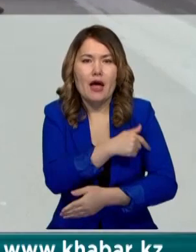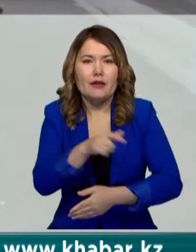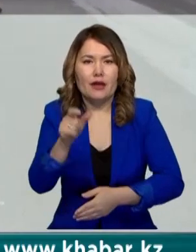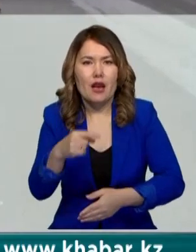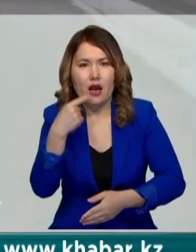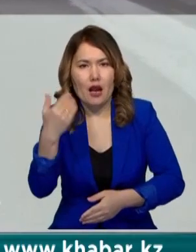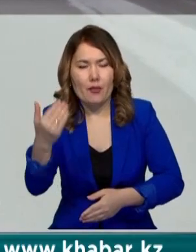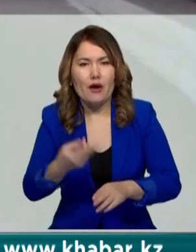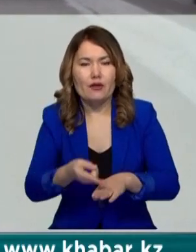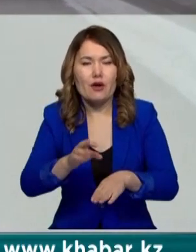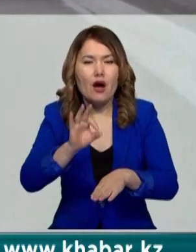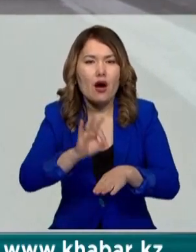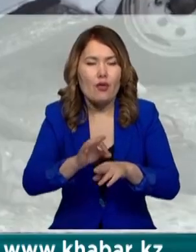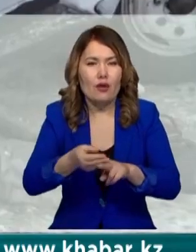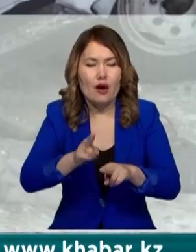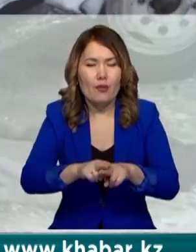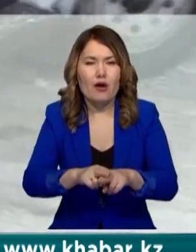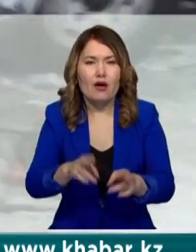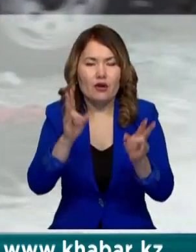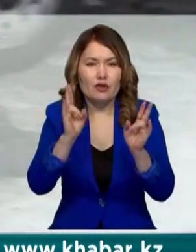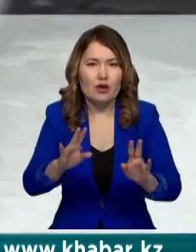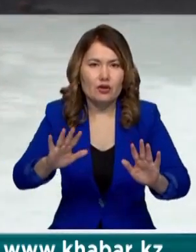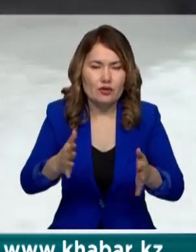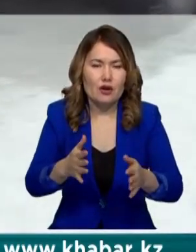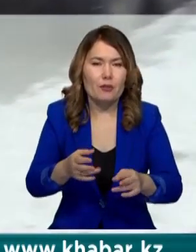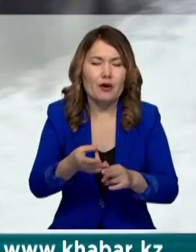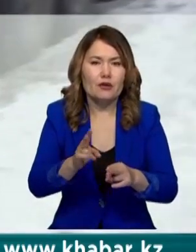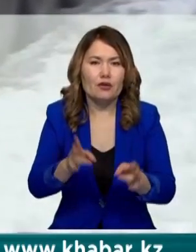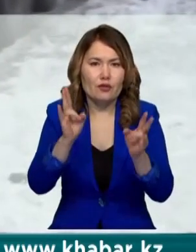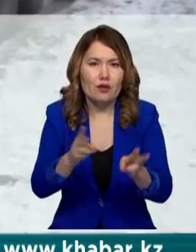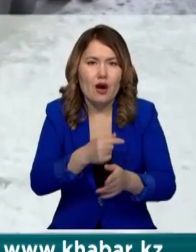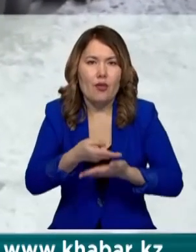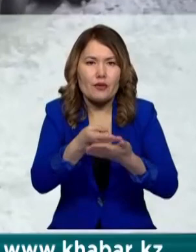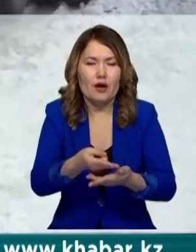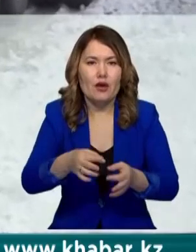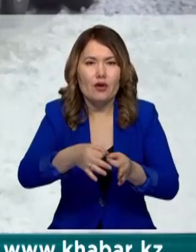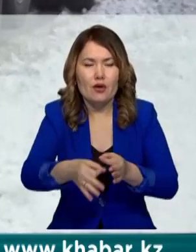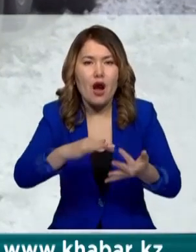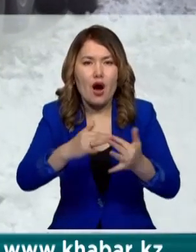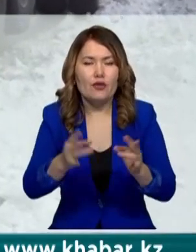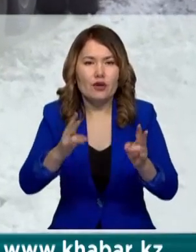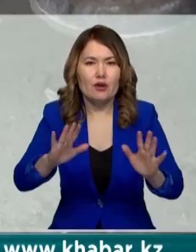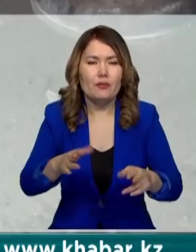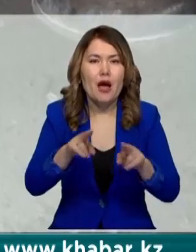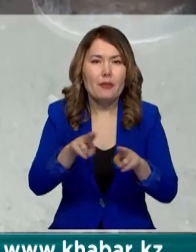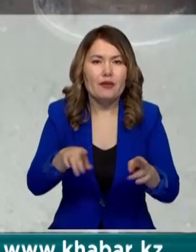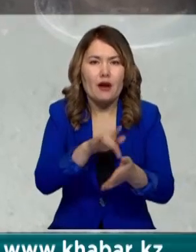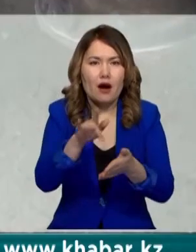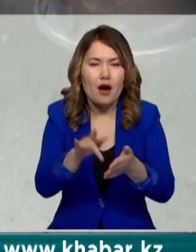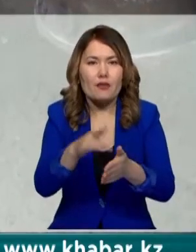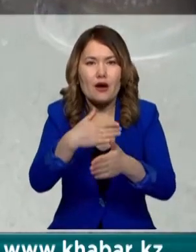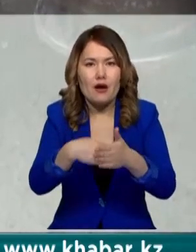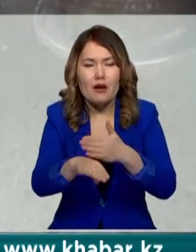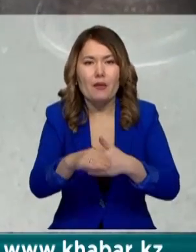айтуынша науқас ауыр дене жарақаттарын алған. Оқыс оқиға қала маңындағы Бескөл ауылында болған. Петропавлдан келе жатқан